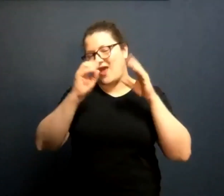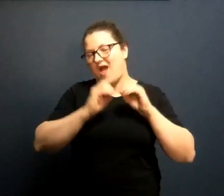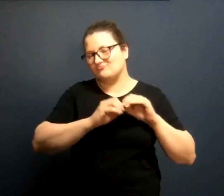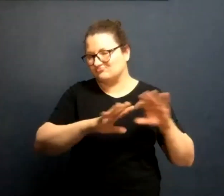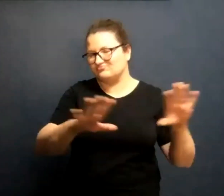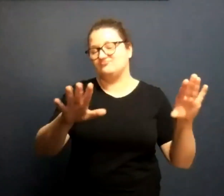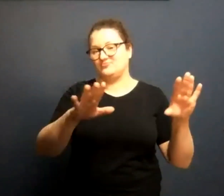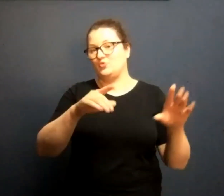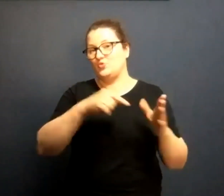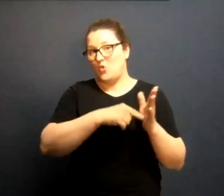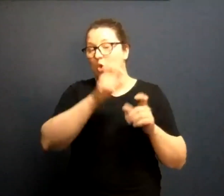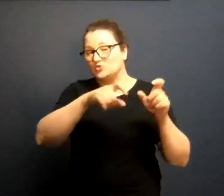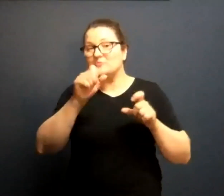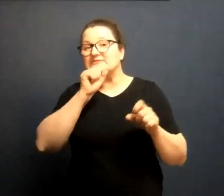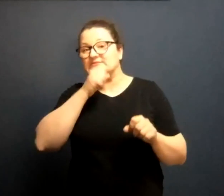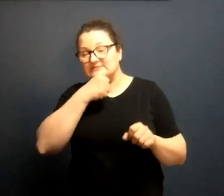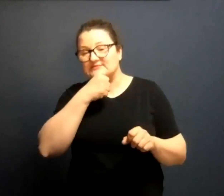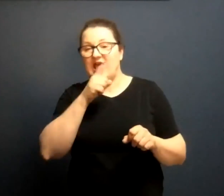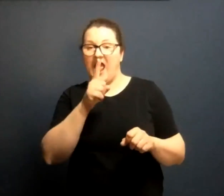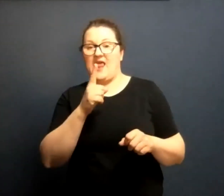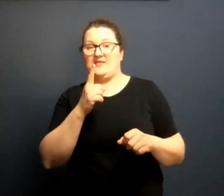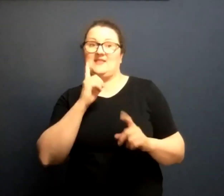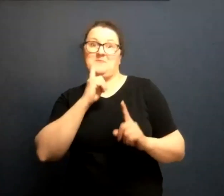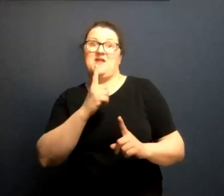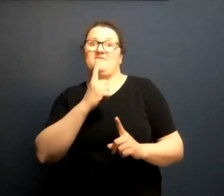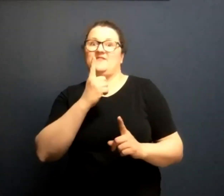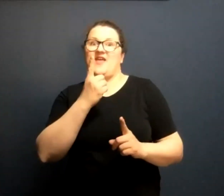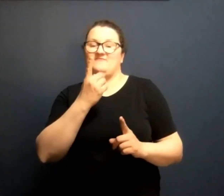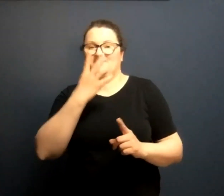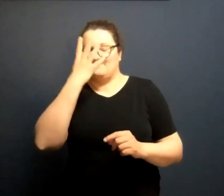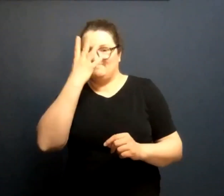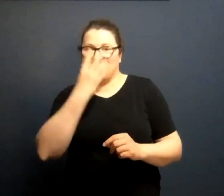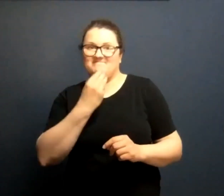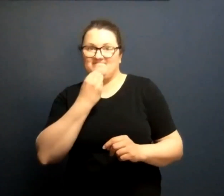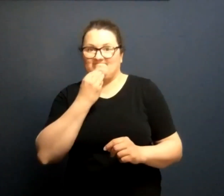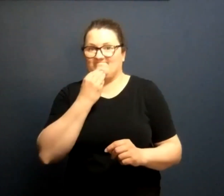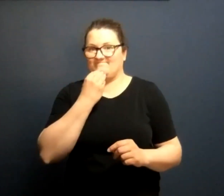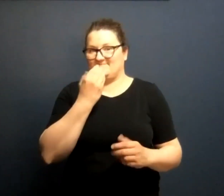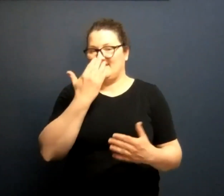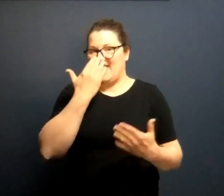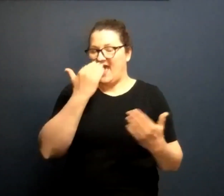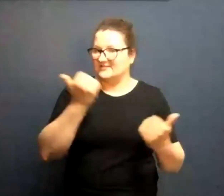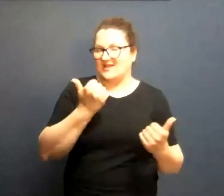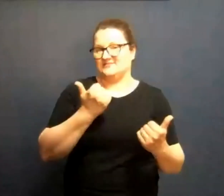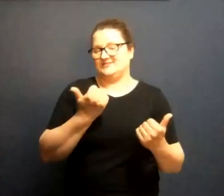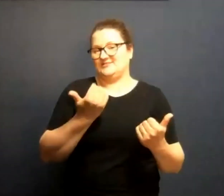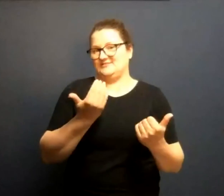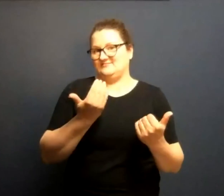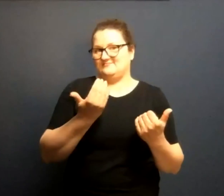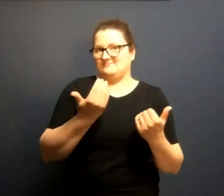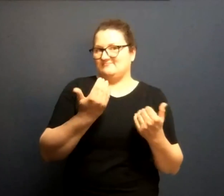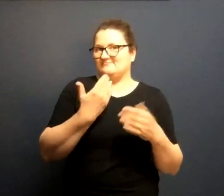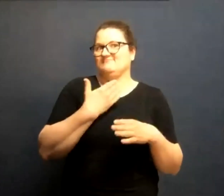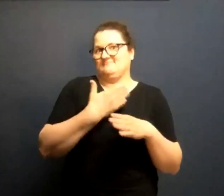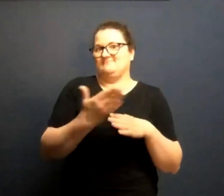osoby stare, starsze, podczas gdy tak naprawdę no ta atrakcyjność, która ma w nas pozostawać, ona ma